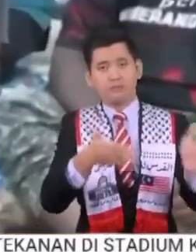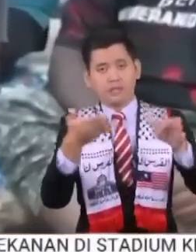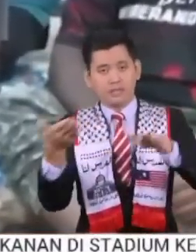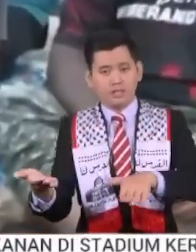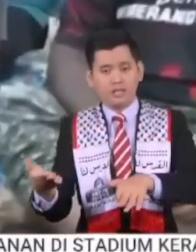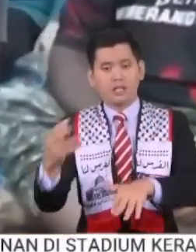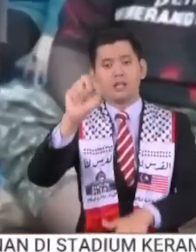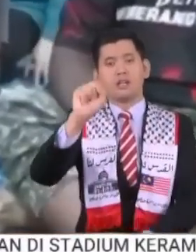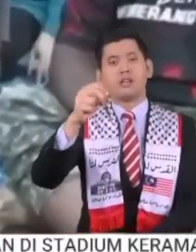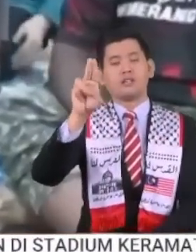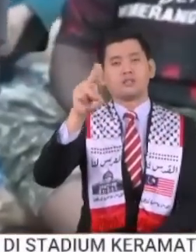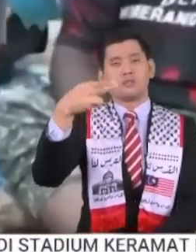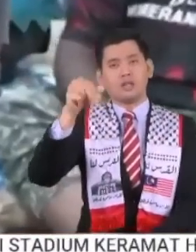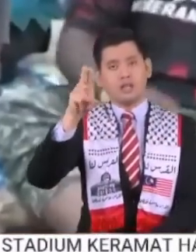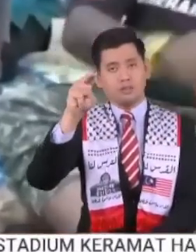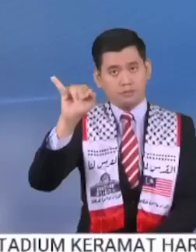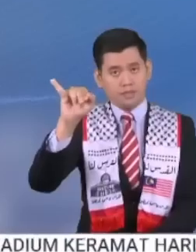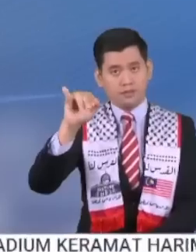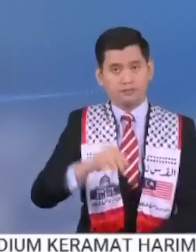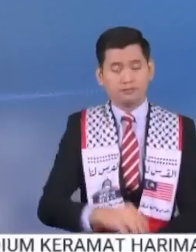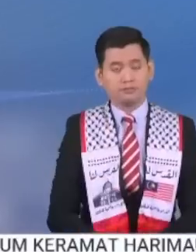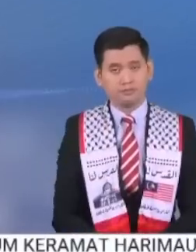Allahyarham.